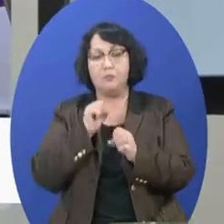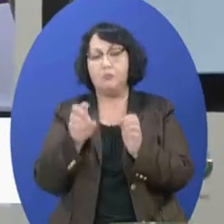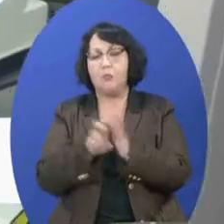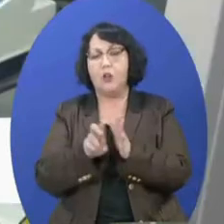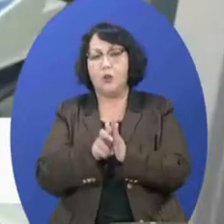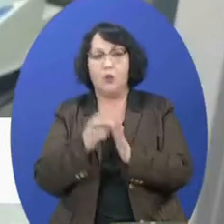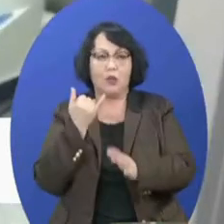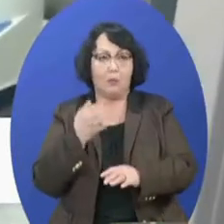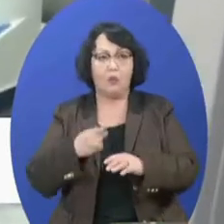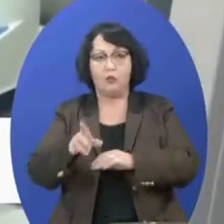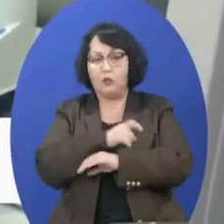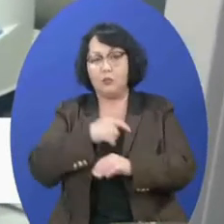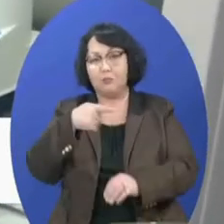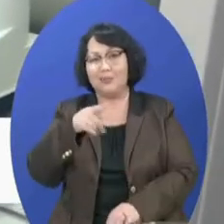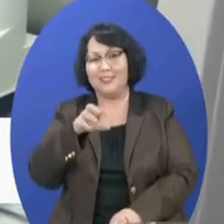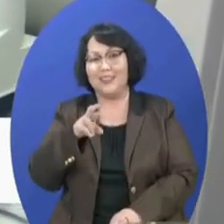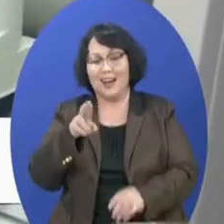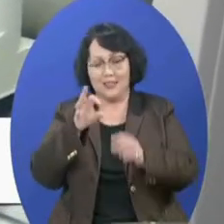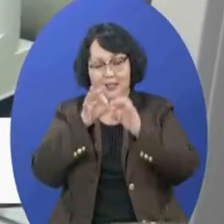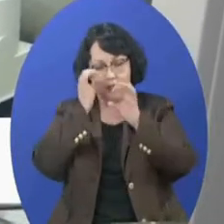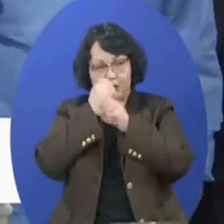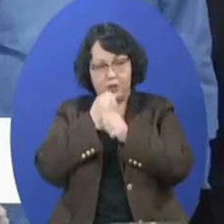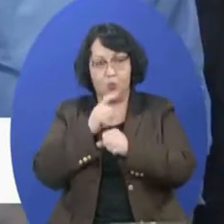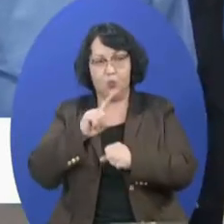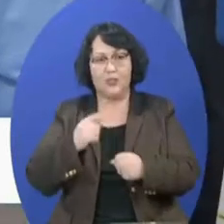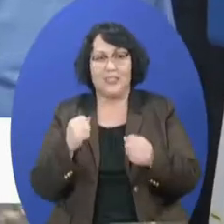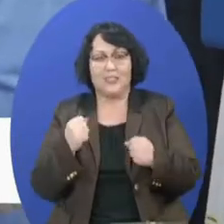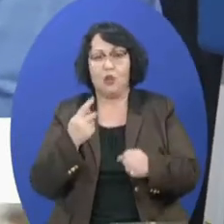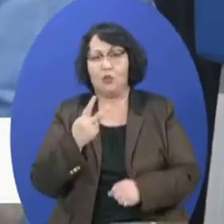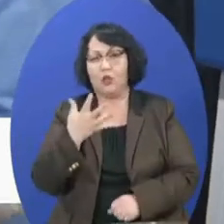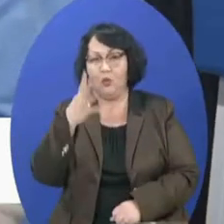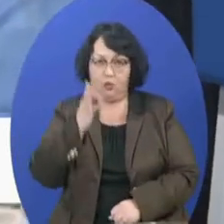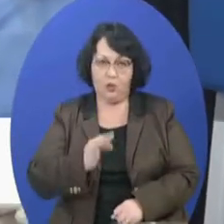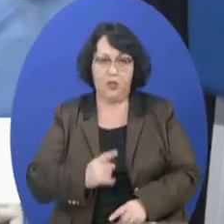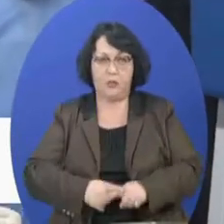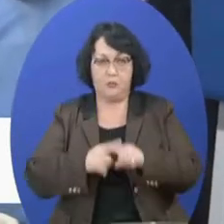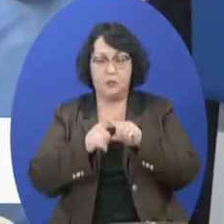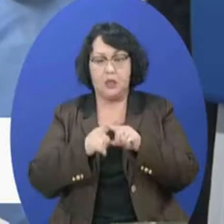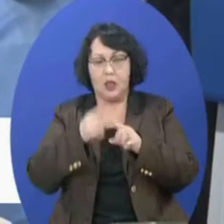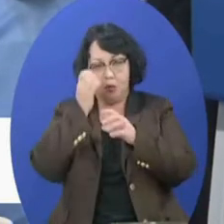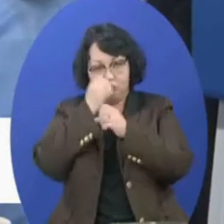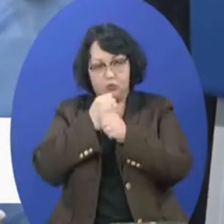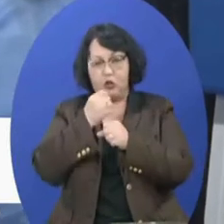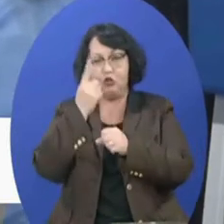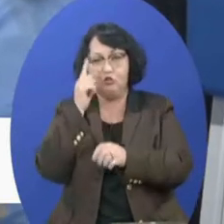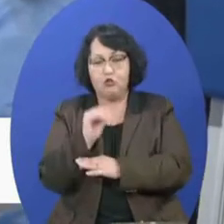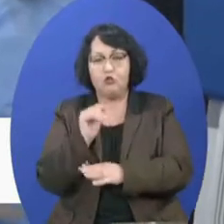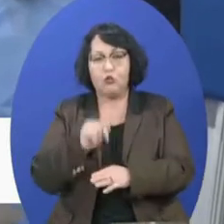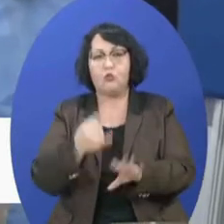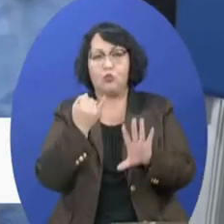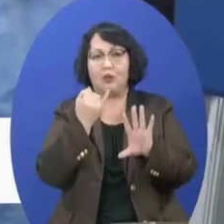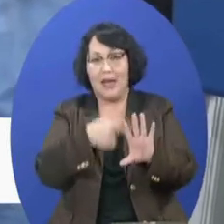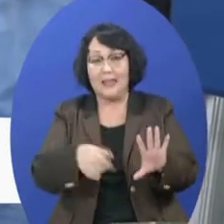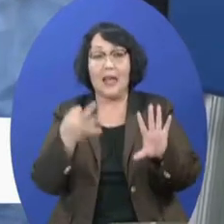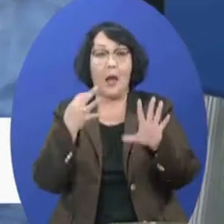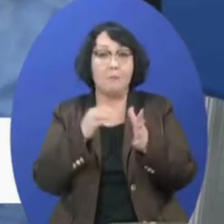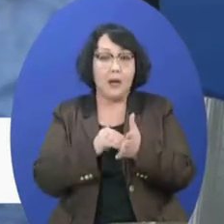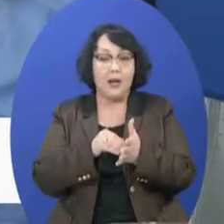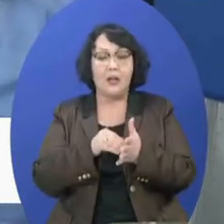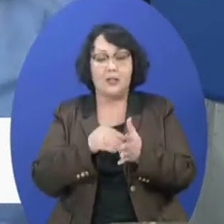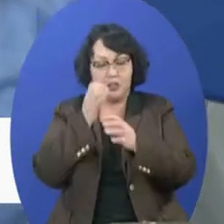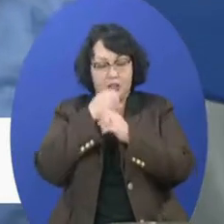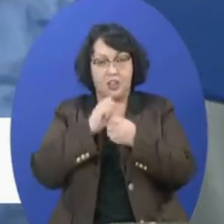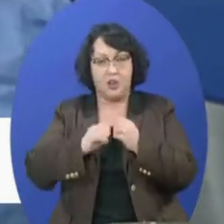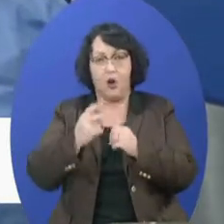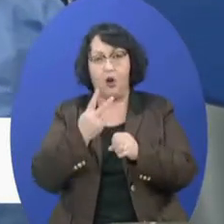Улаанбаатар хотын PCR шинжилгээний өвчин чадлыг 25 хувиар нэмэгдүүлж байгаа гэсэн үг юм. За лаборатори хоногт 6-аас 8,000 шинжилгээ хийж